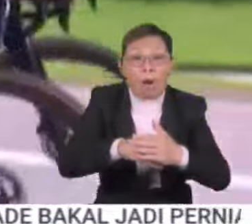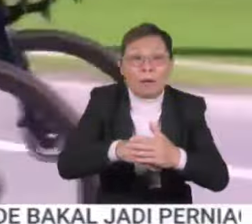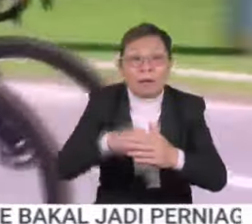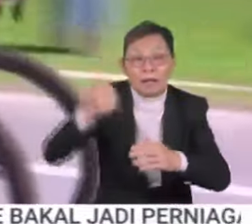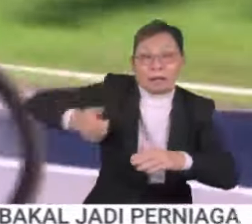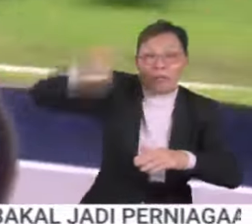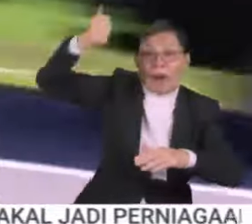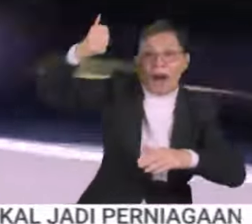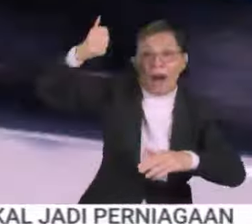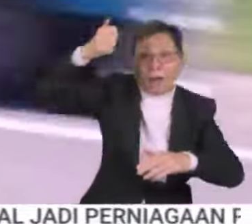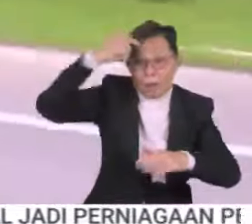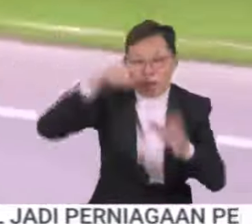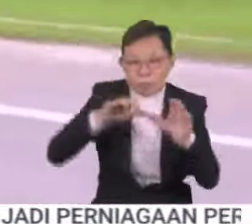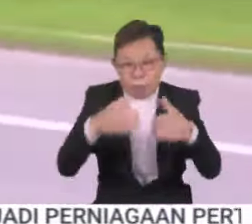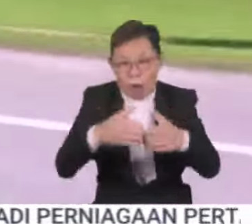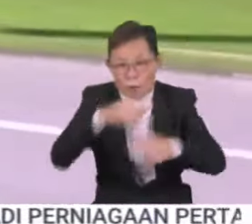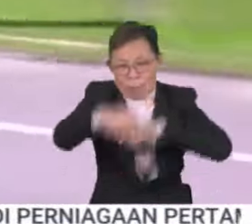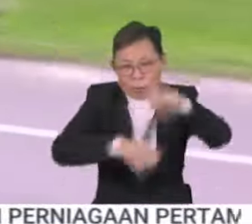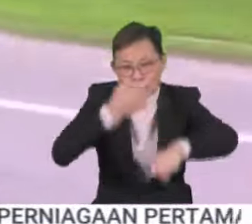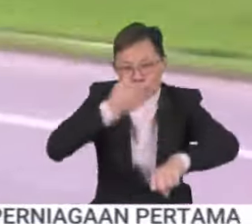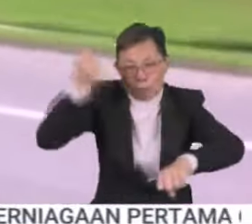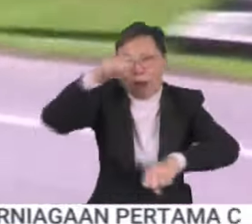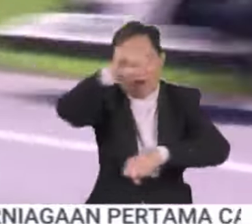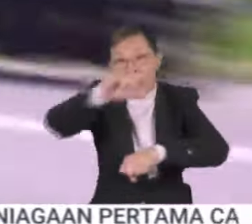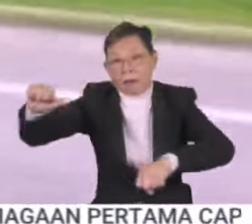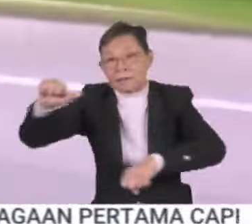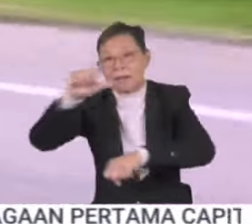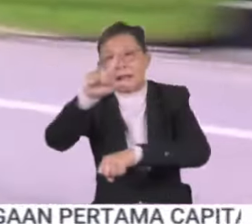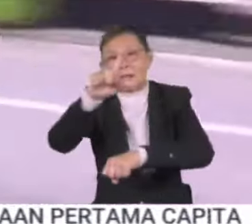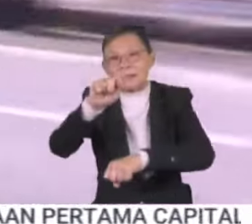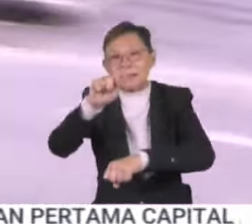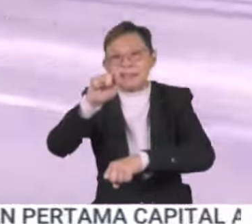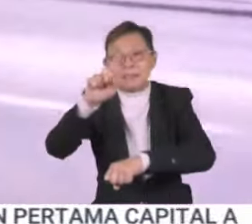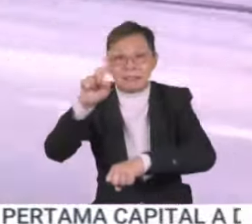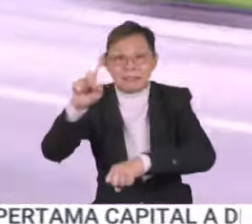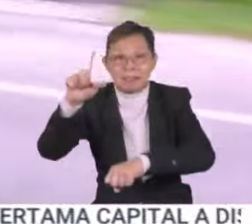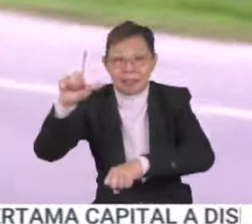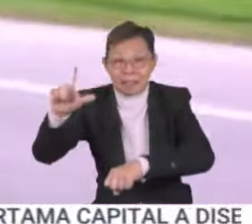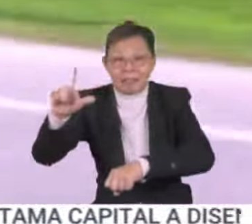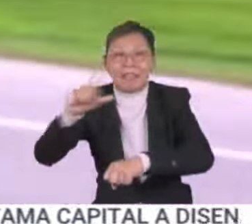teratas bagi kategori pelumba terbaik Asia di LTDL 2024.